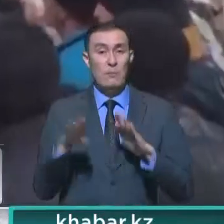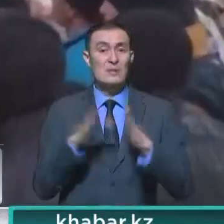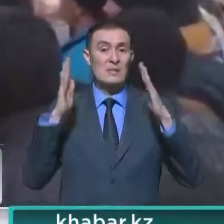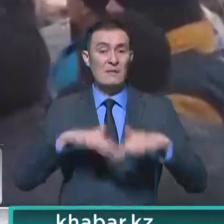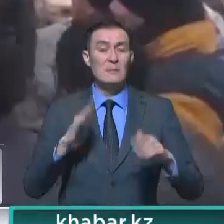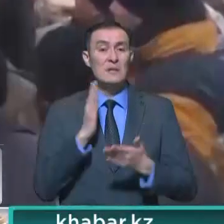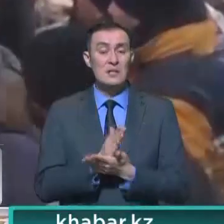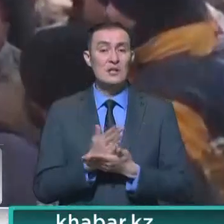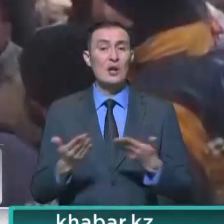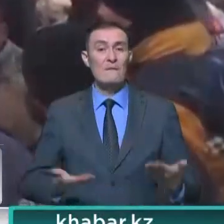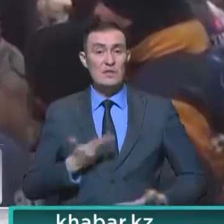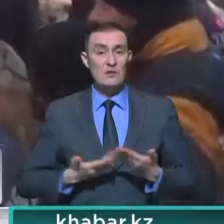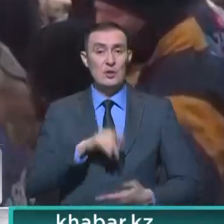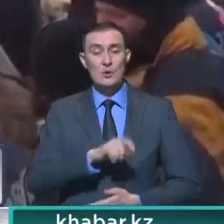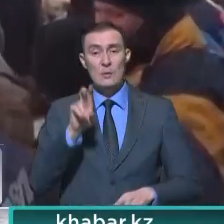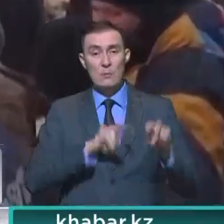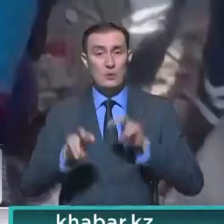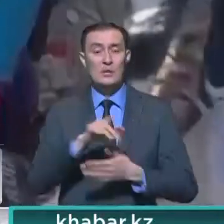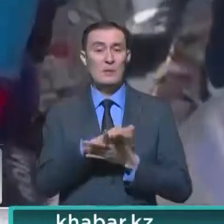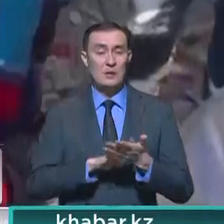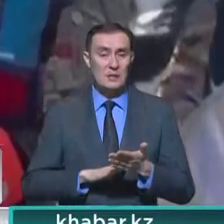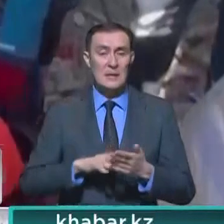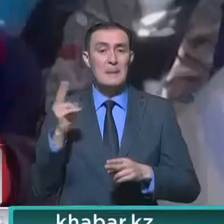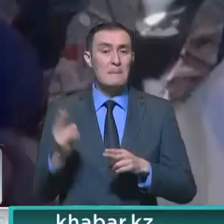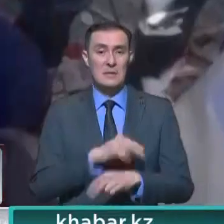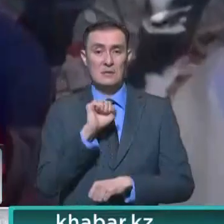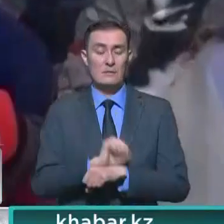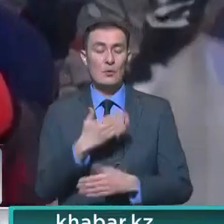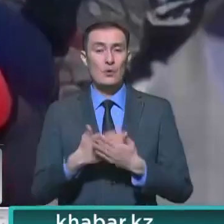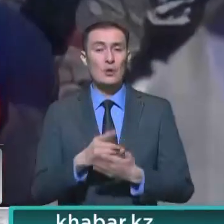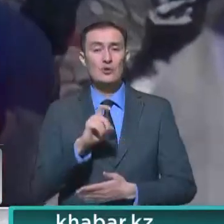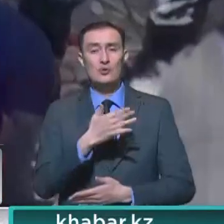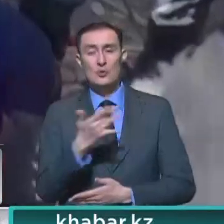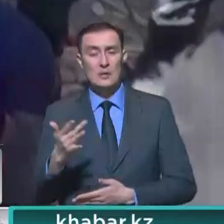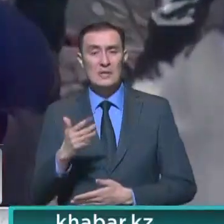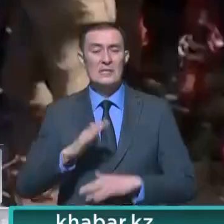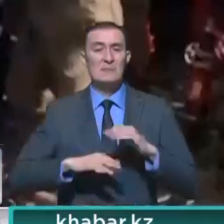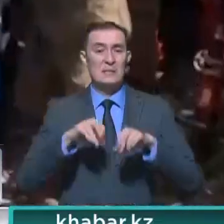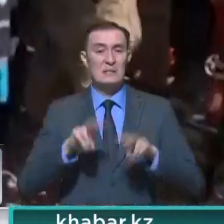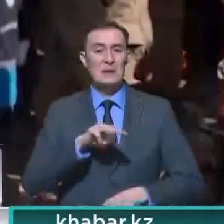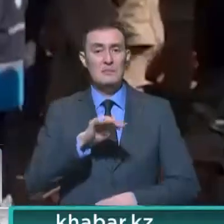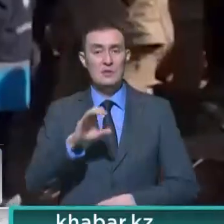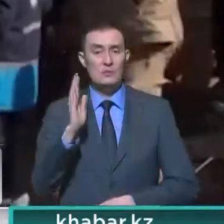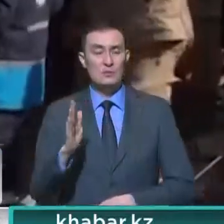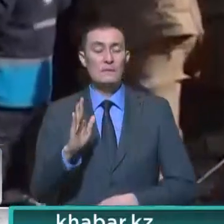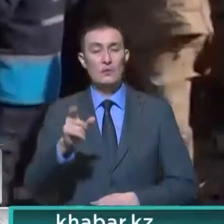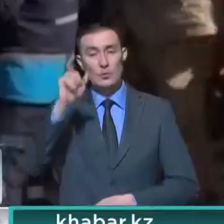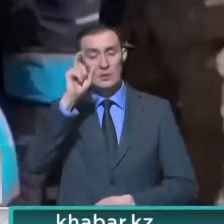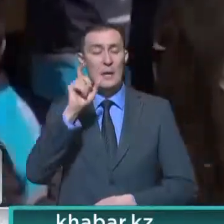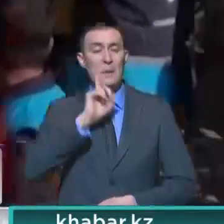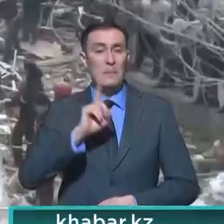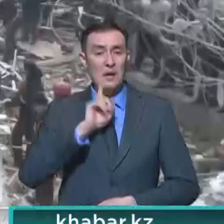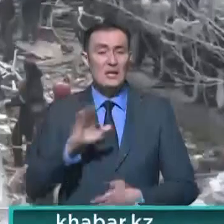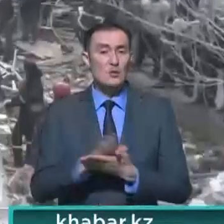быть выжившие. Поиски пострадавших до сих пор идут в режиме нон-стоп. Около сотни сотрудников МЧС останутся в Турции до тех пор, пока